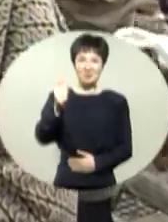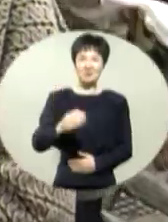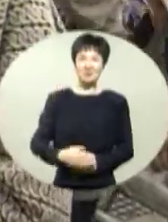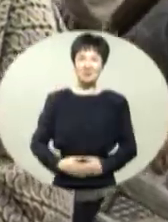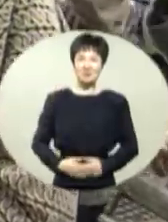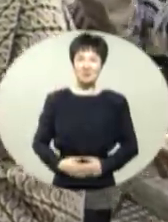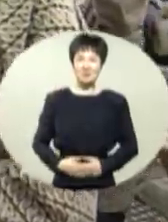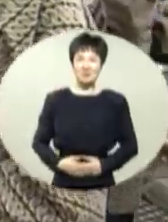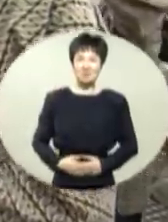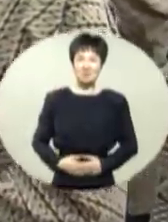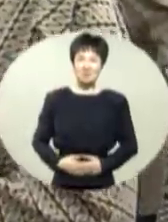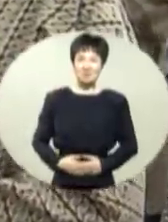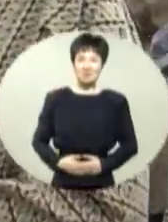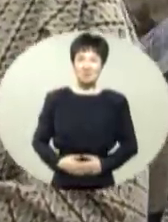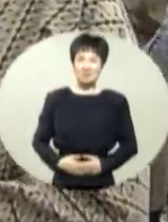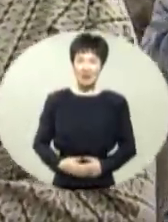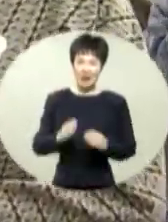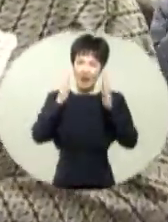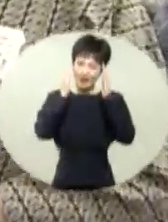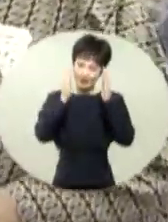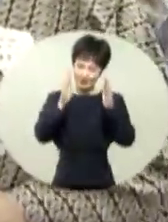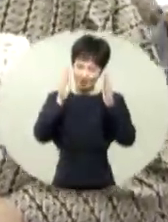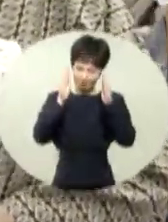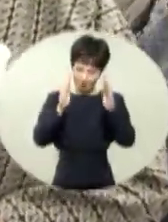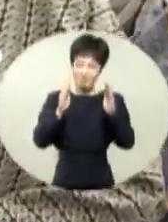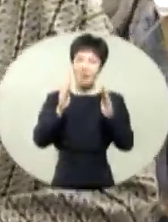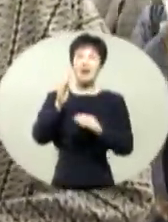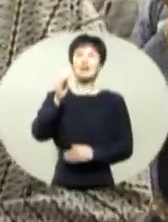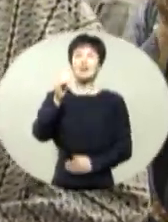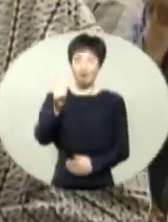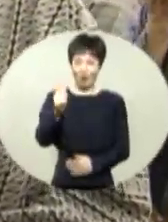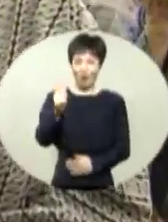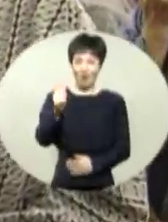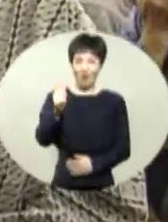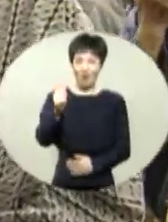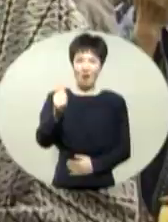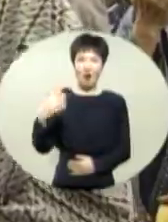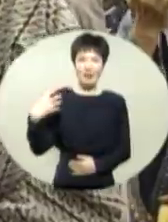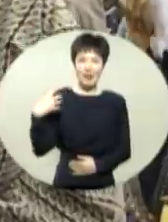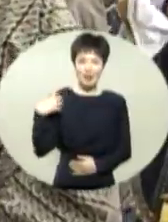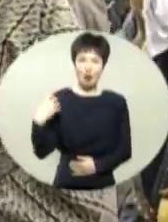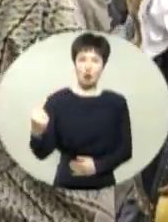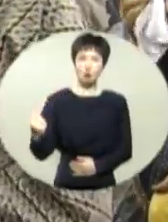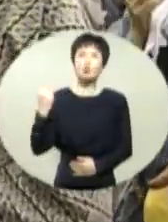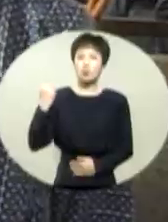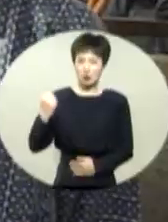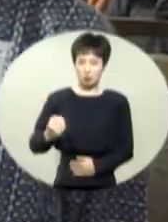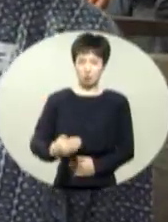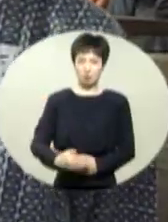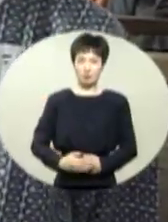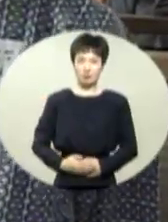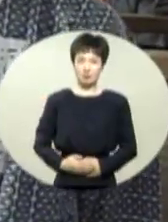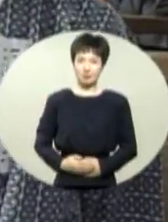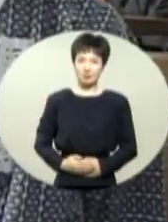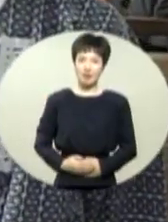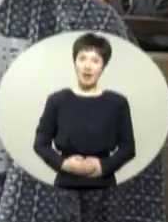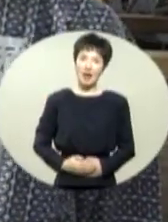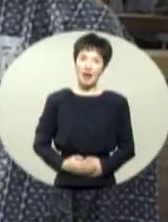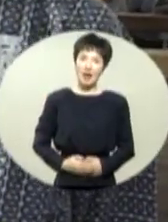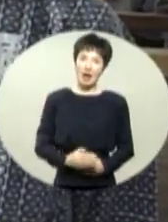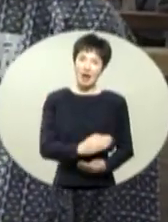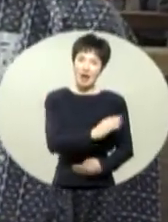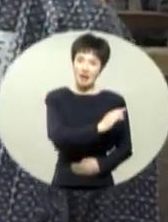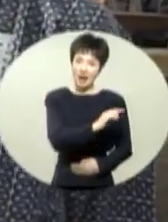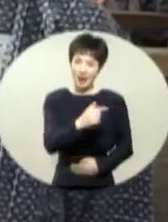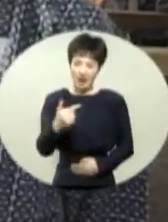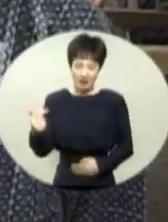。 一生懸命やりすぎ、 一生懸命ね、 責任感が強すぎる。 全部受け入れ